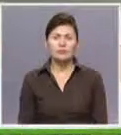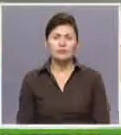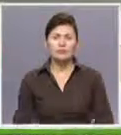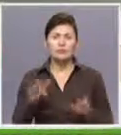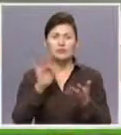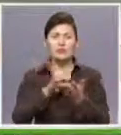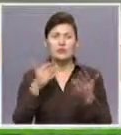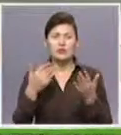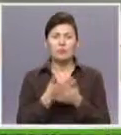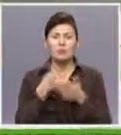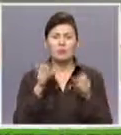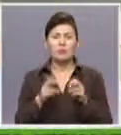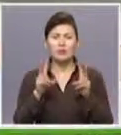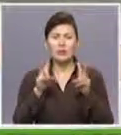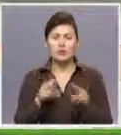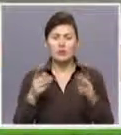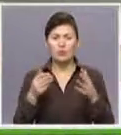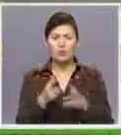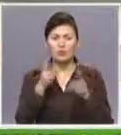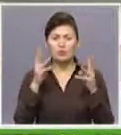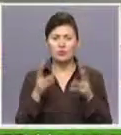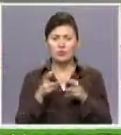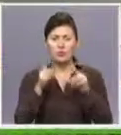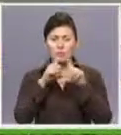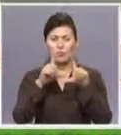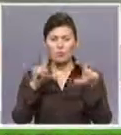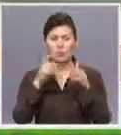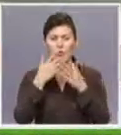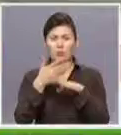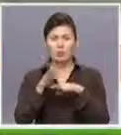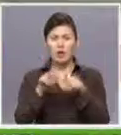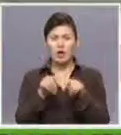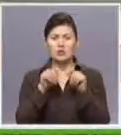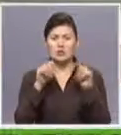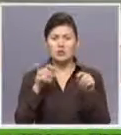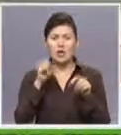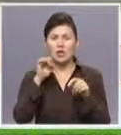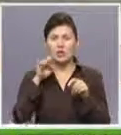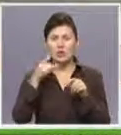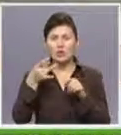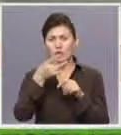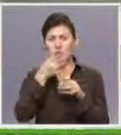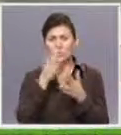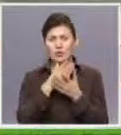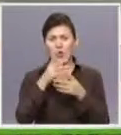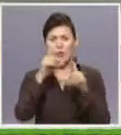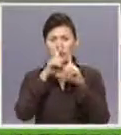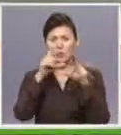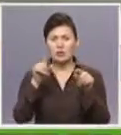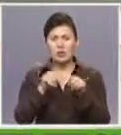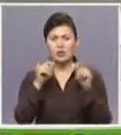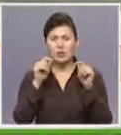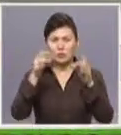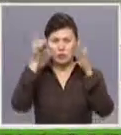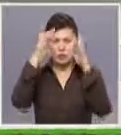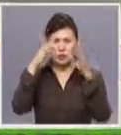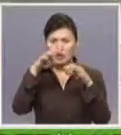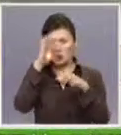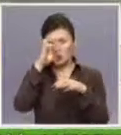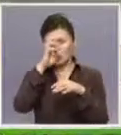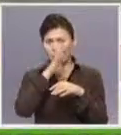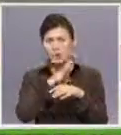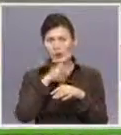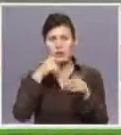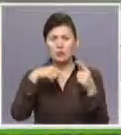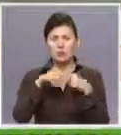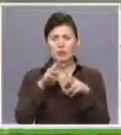Қаламызда жаңа мамандандырылған өрт сөндіру бөлімі ашылды. Алатау ауданында орын тепкен ғимараттың ашылу салтанатына еліміздің